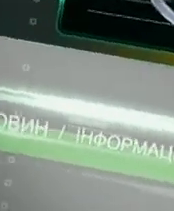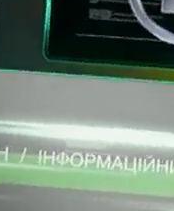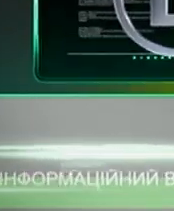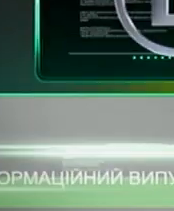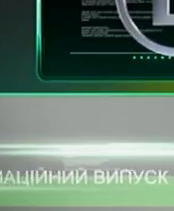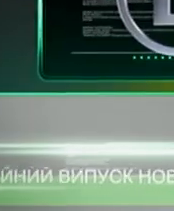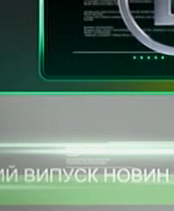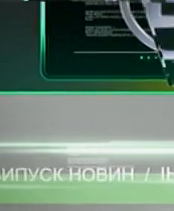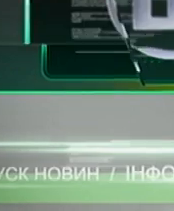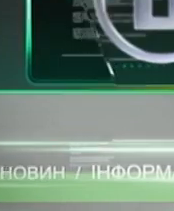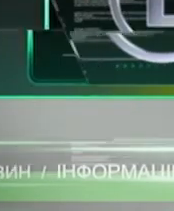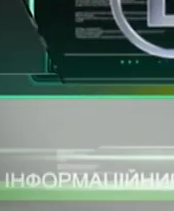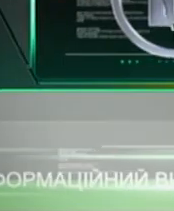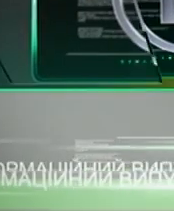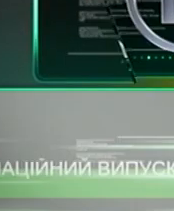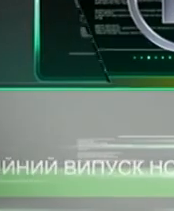Дякую.